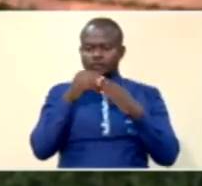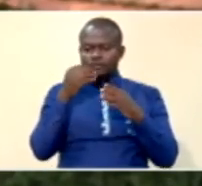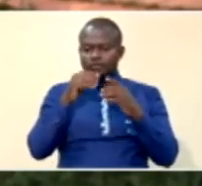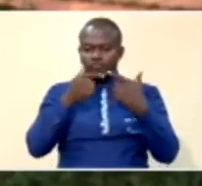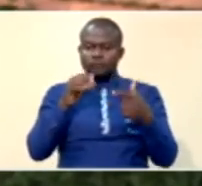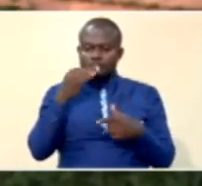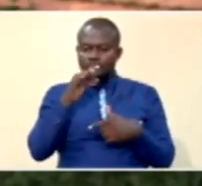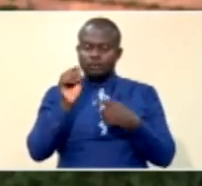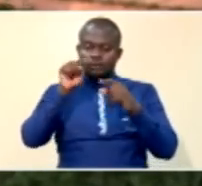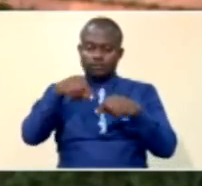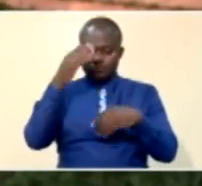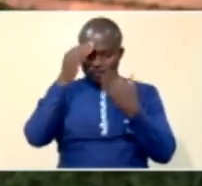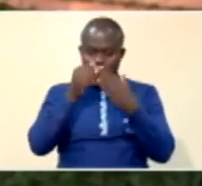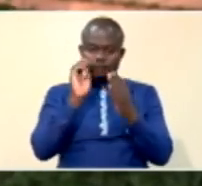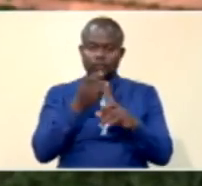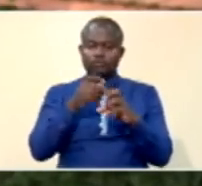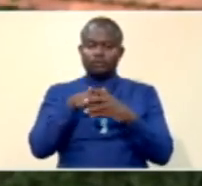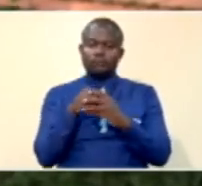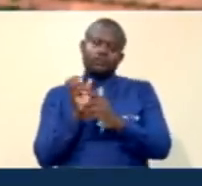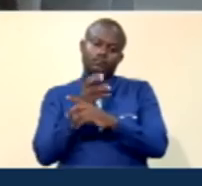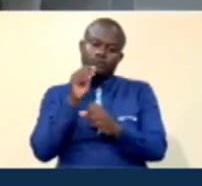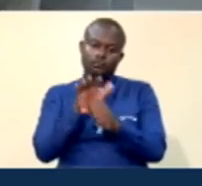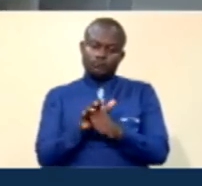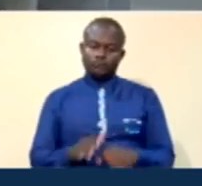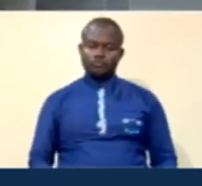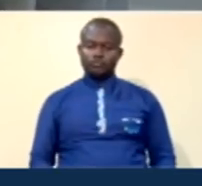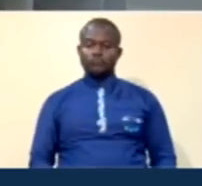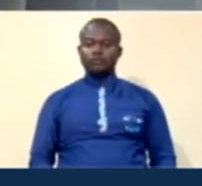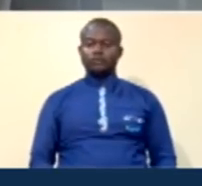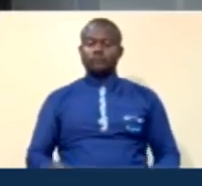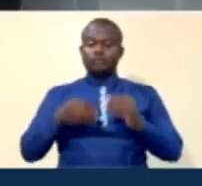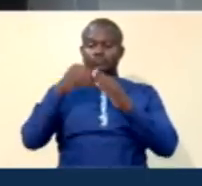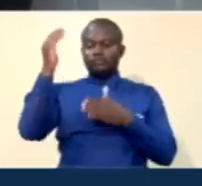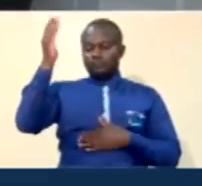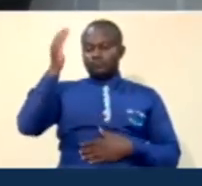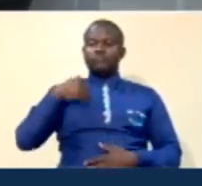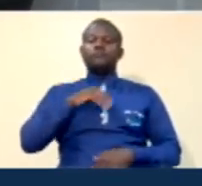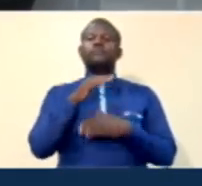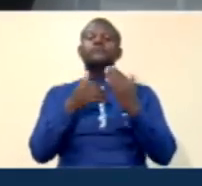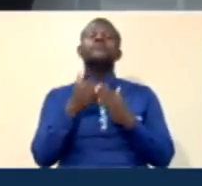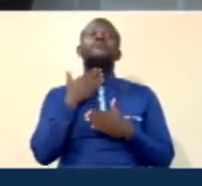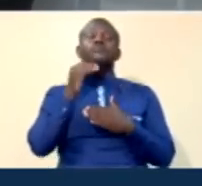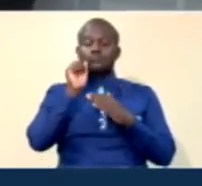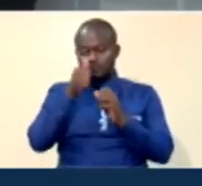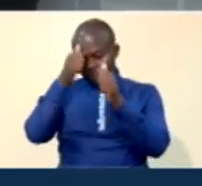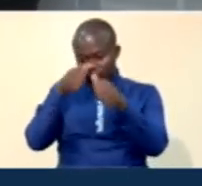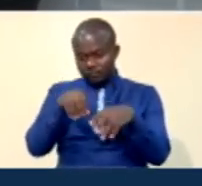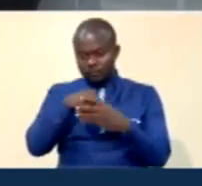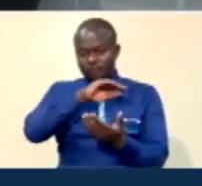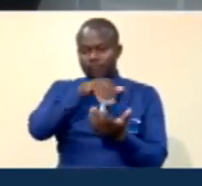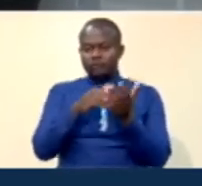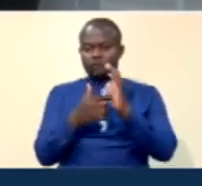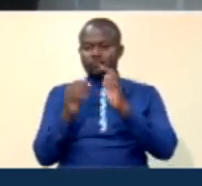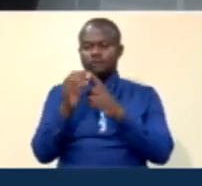rw'Igifaransa kuza hano, kuko bazahakura inama nyinshi cyane. Usibye gutanga ibiganiro buri wese ubyifuza ashobora kuzakurikirira mu kigo